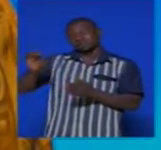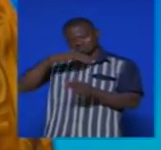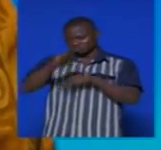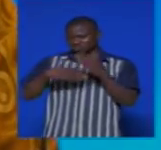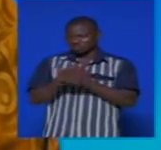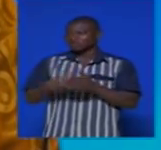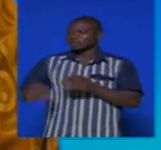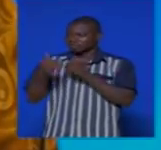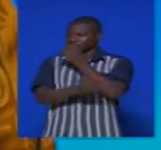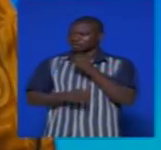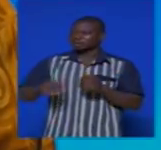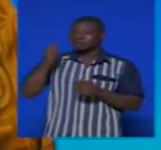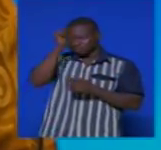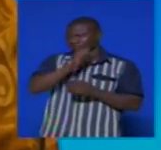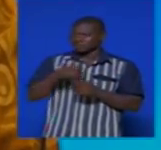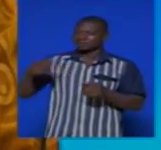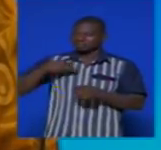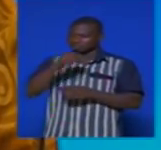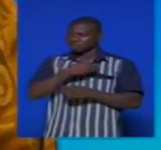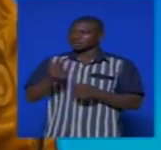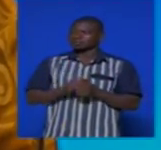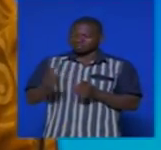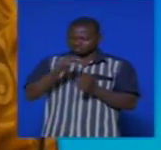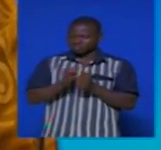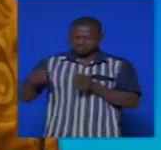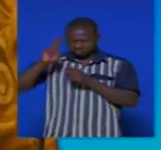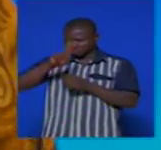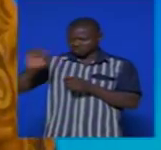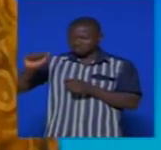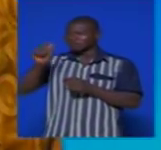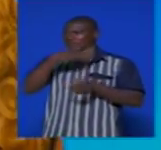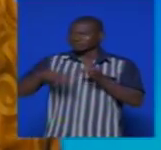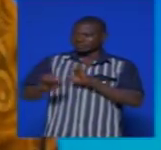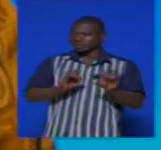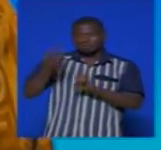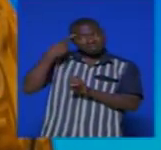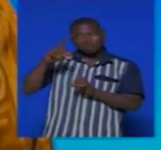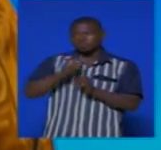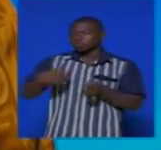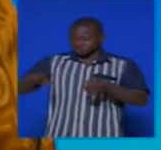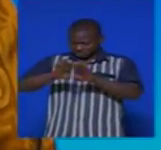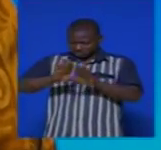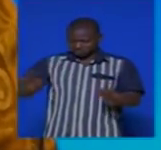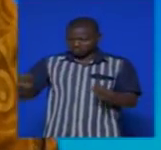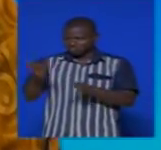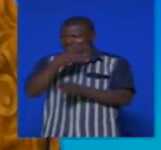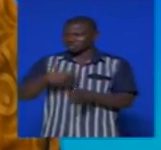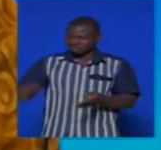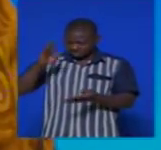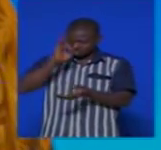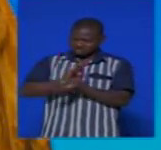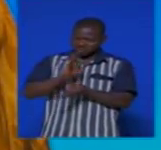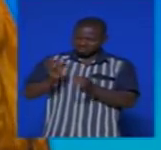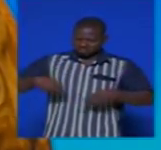et nous allons profiter donc de la commémoration de cette journée mondiale donc pour faire le lancement donc de cette feuille de route donc au niveau